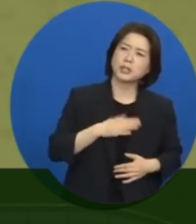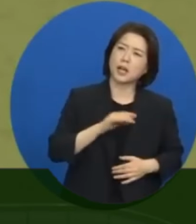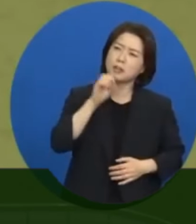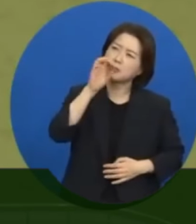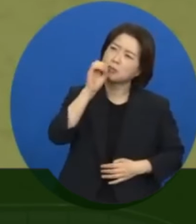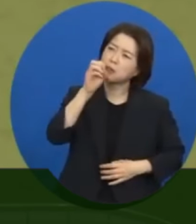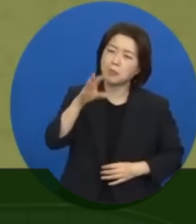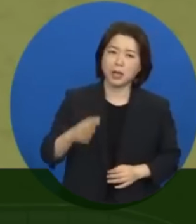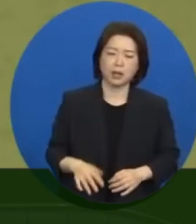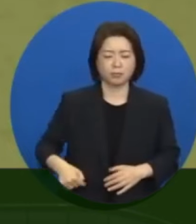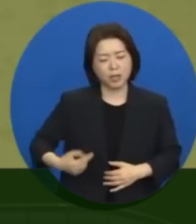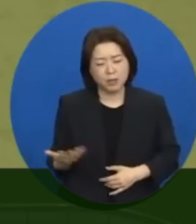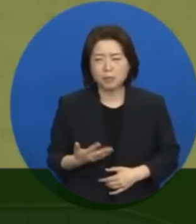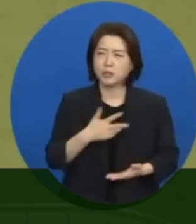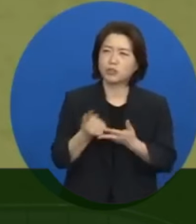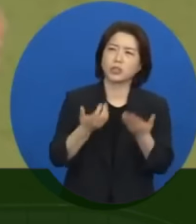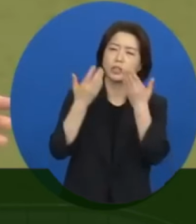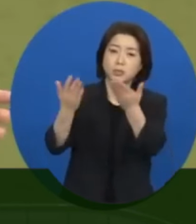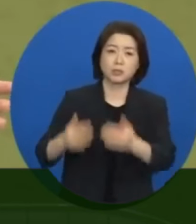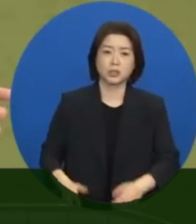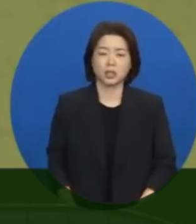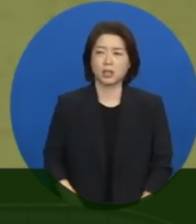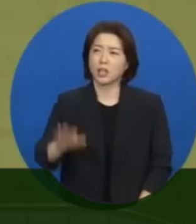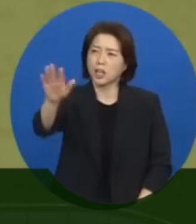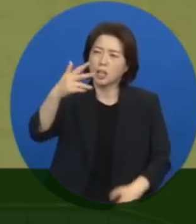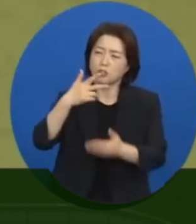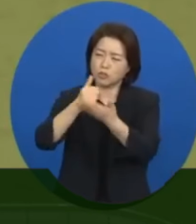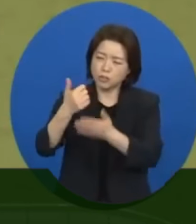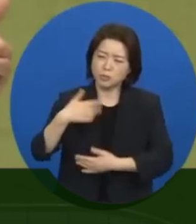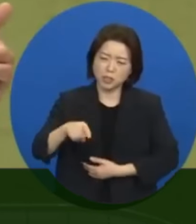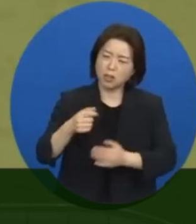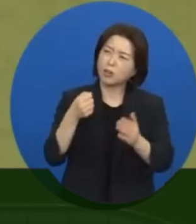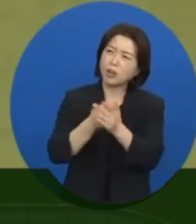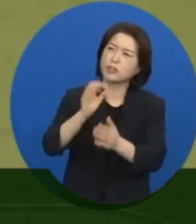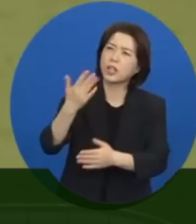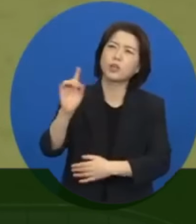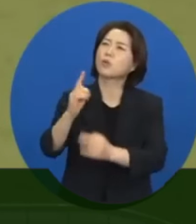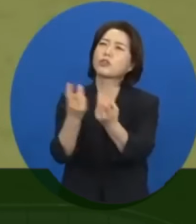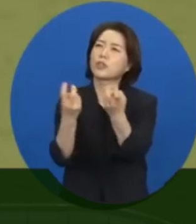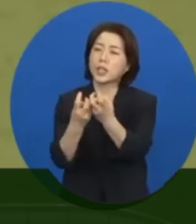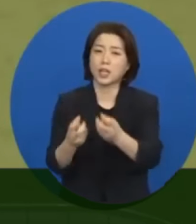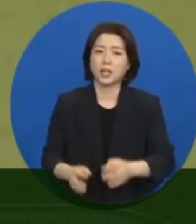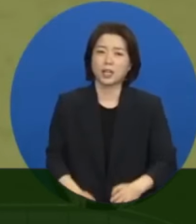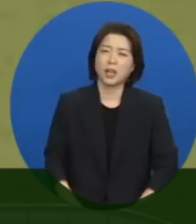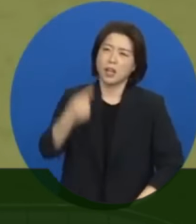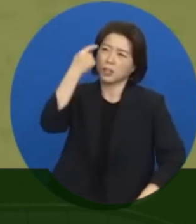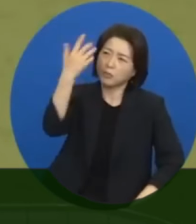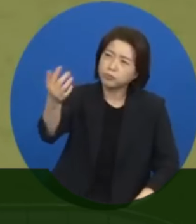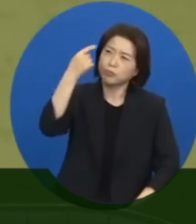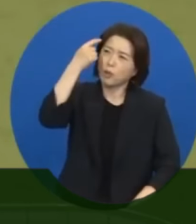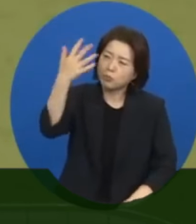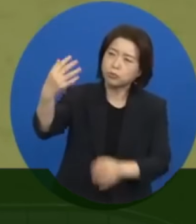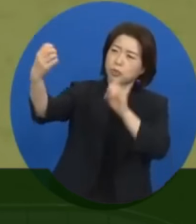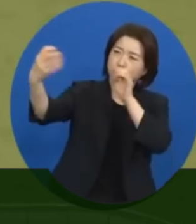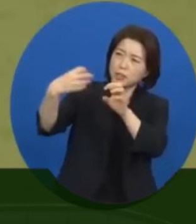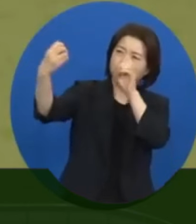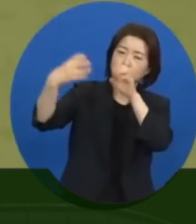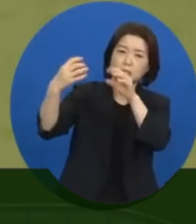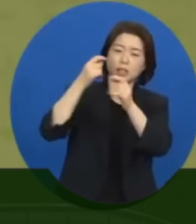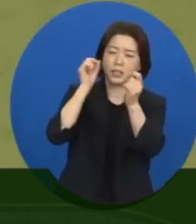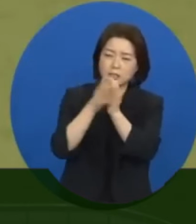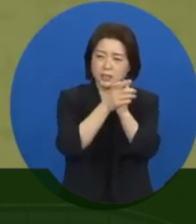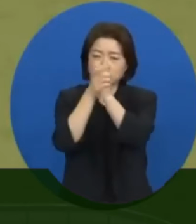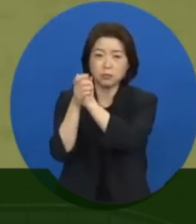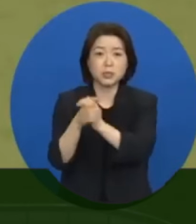아픕니다 주님께 올려드립니다 주님 이것을 결정해야 됩니다 어떻게 결정해야 됩니까 의논하면서 대화하면서 친밀한 관계